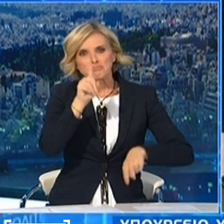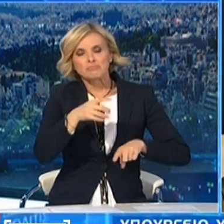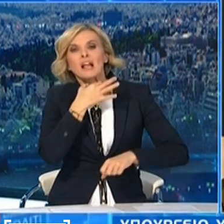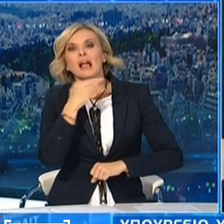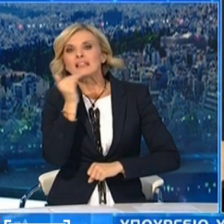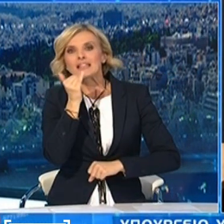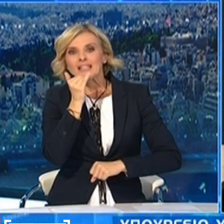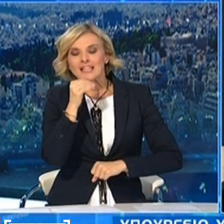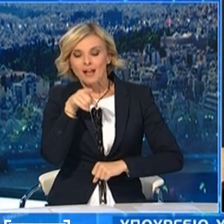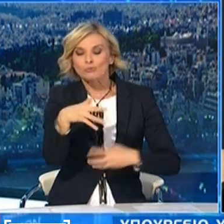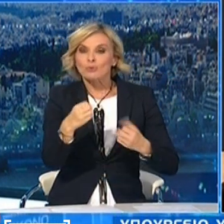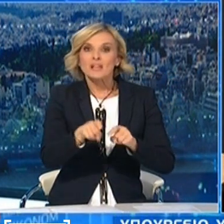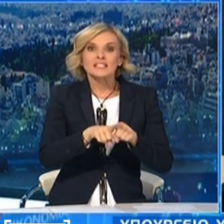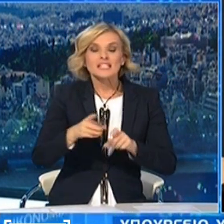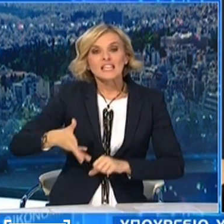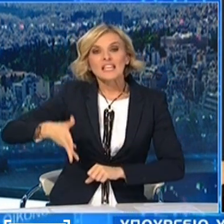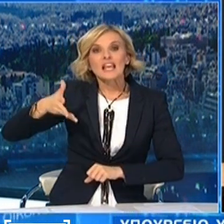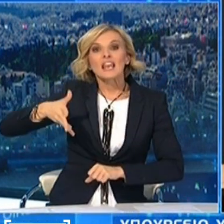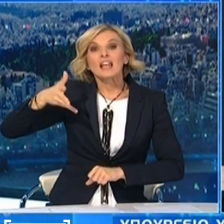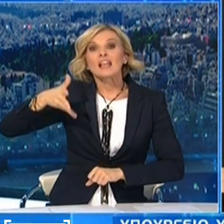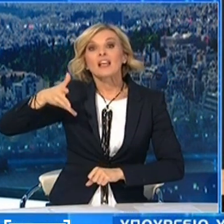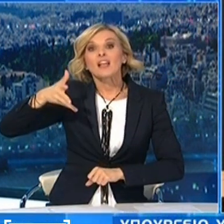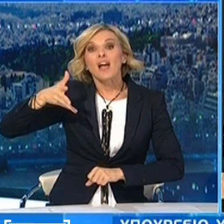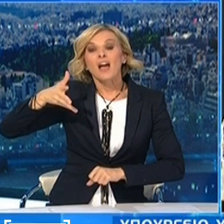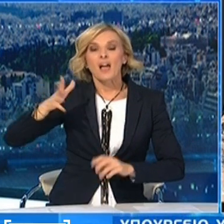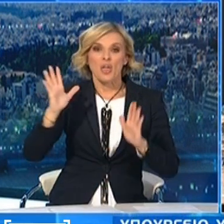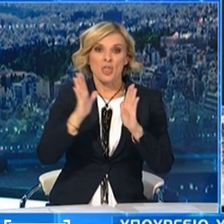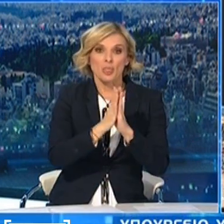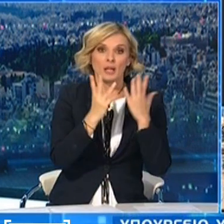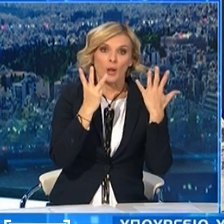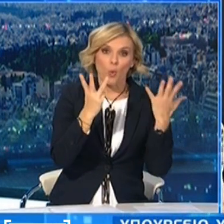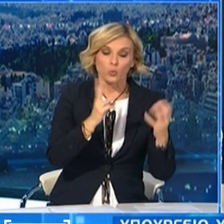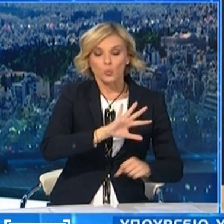καθοδηγεί αυτή την επιδημία αυτή τη στιγμή είναι η ηλικία 18 με 39.